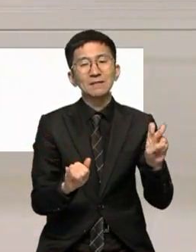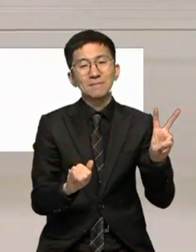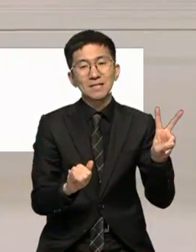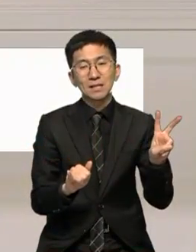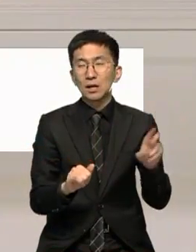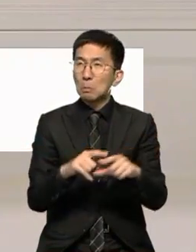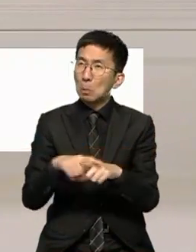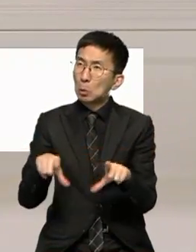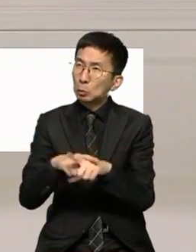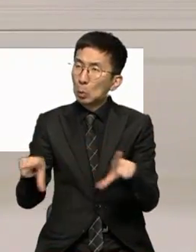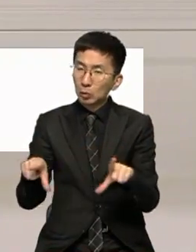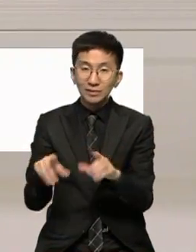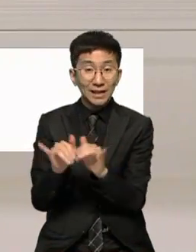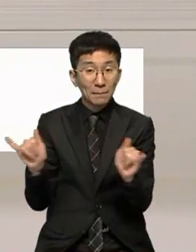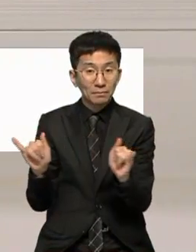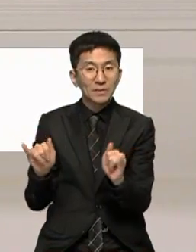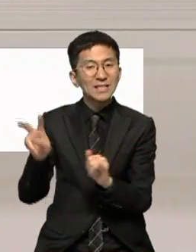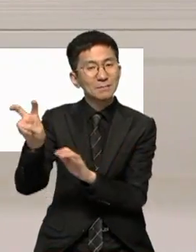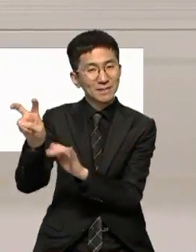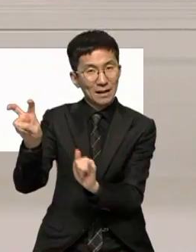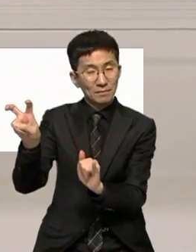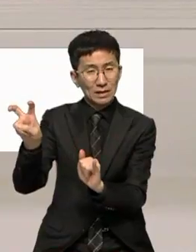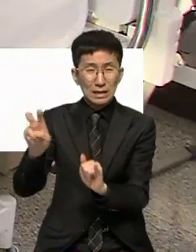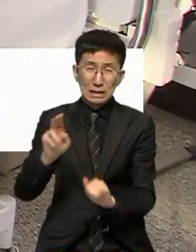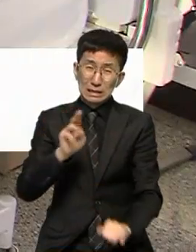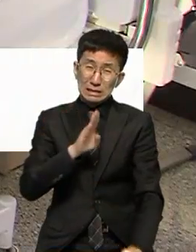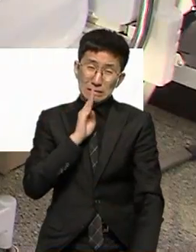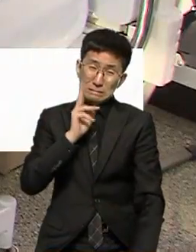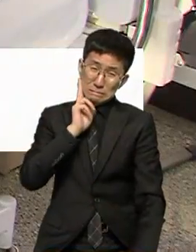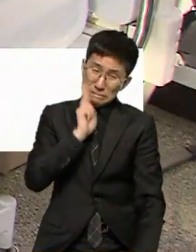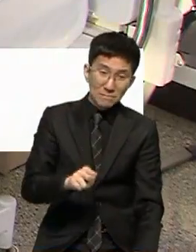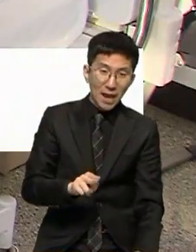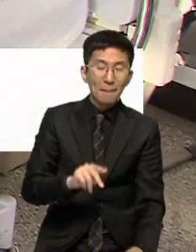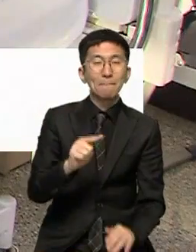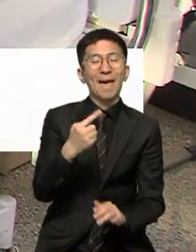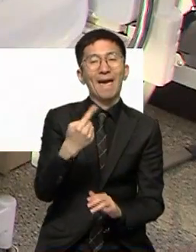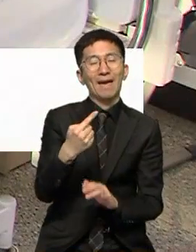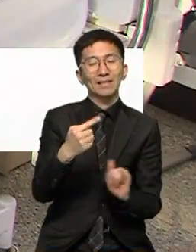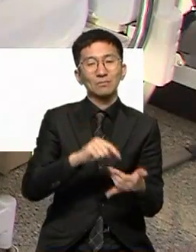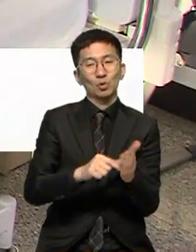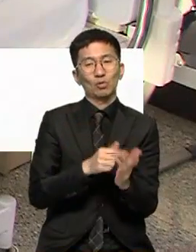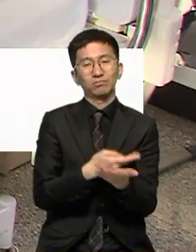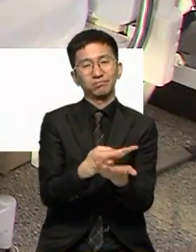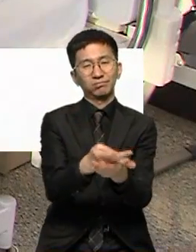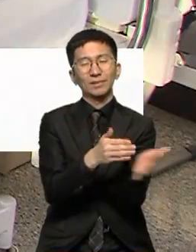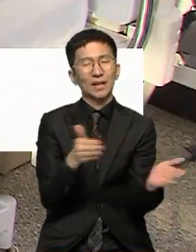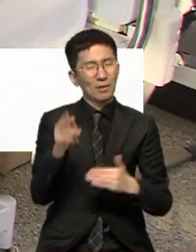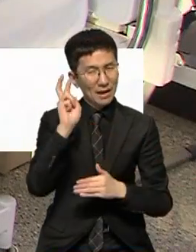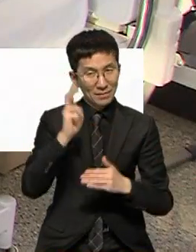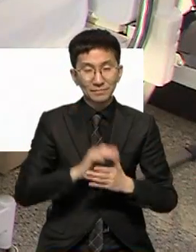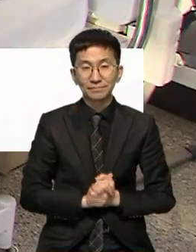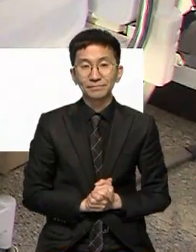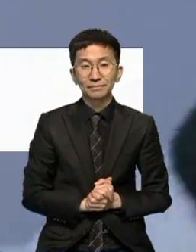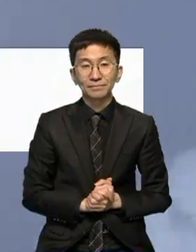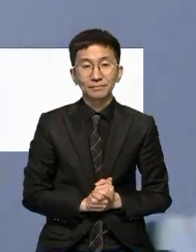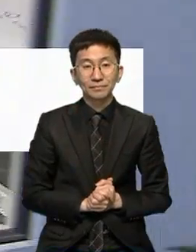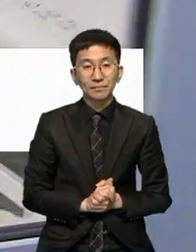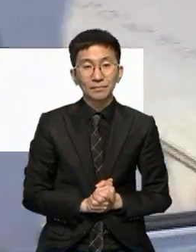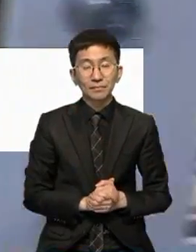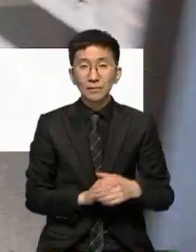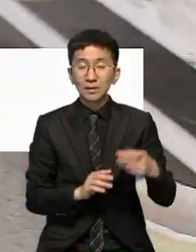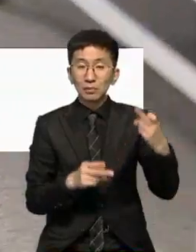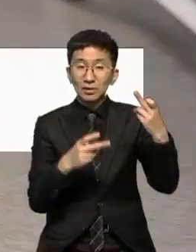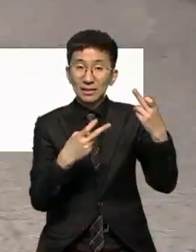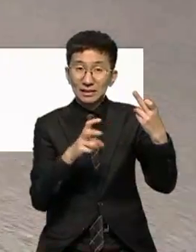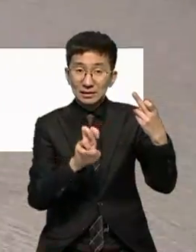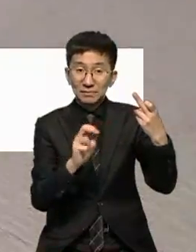20여 명, 그리고 중등증 환자 100여 병상 이상이 준비가 될 것 같습니다. 27일 날에는